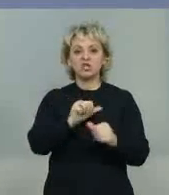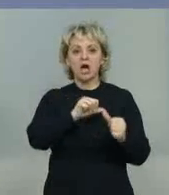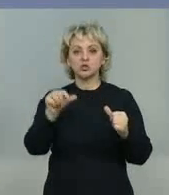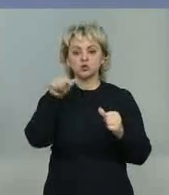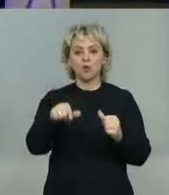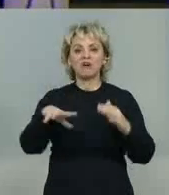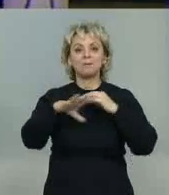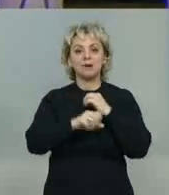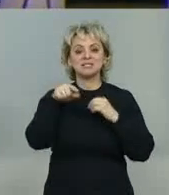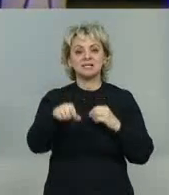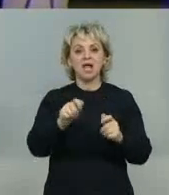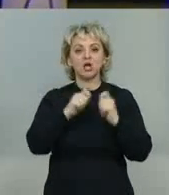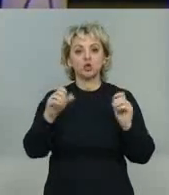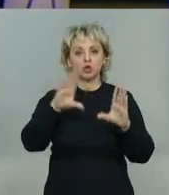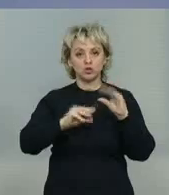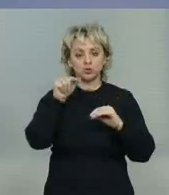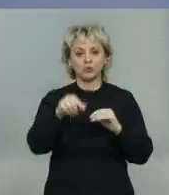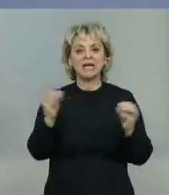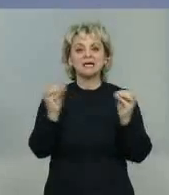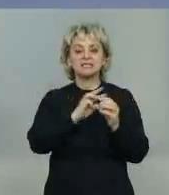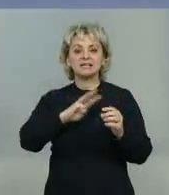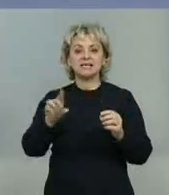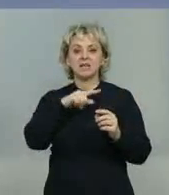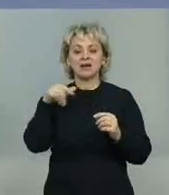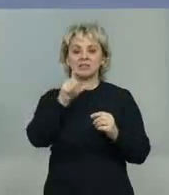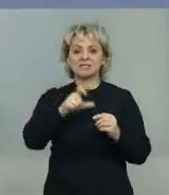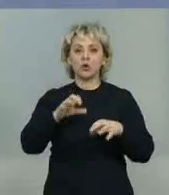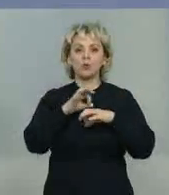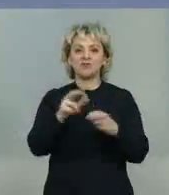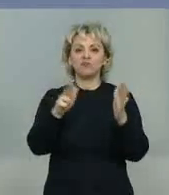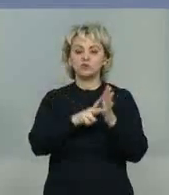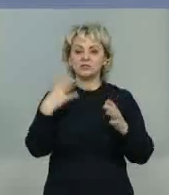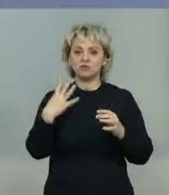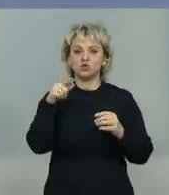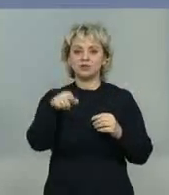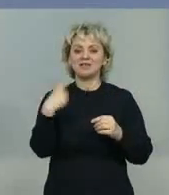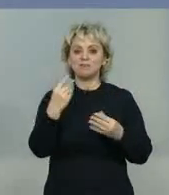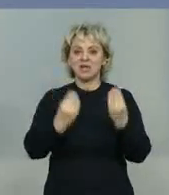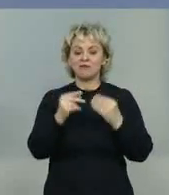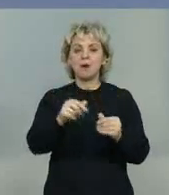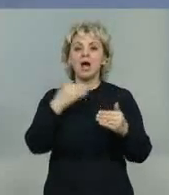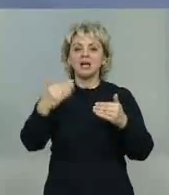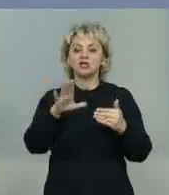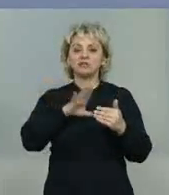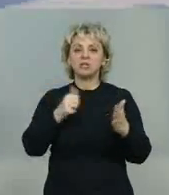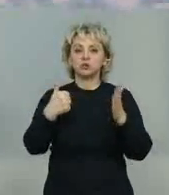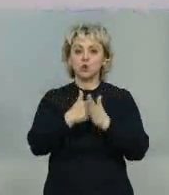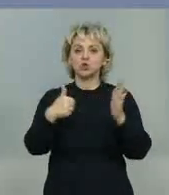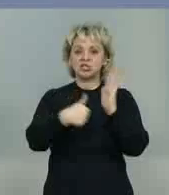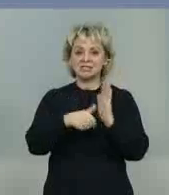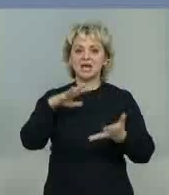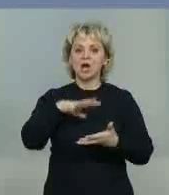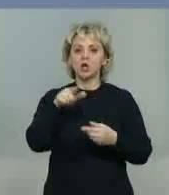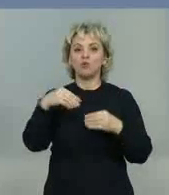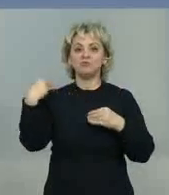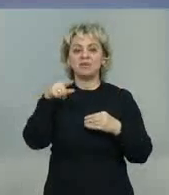основе. И последняя, кстати, открыла счет. К 10-й минуте россиянки повели 8-4. В первом тайме отрыв доходил и до 6 голов, но